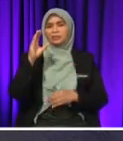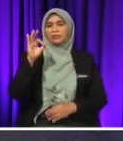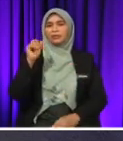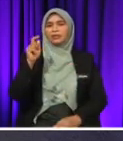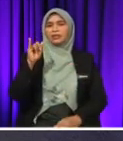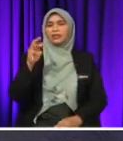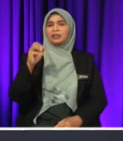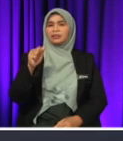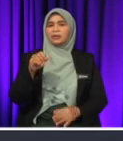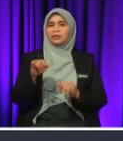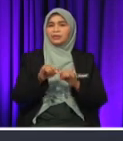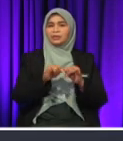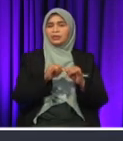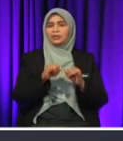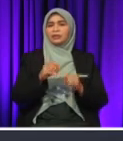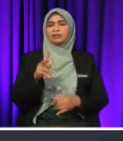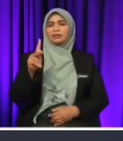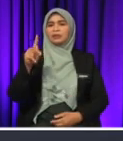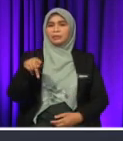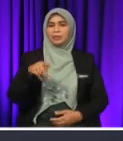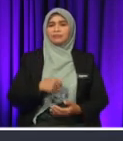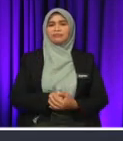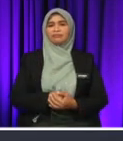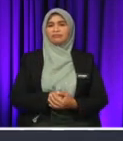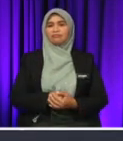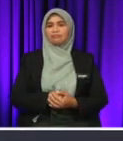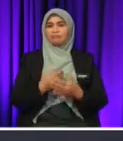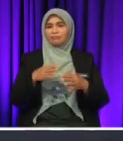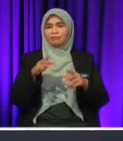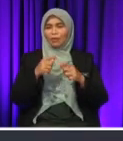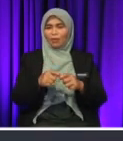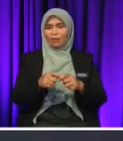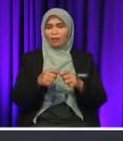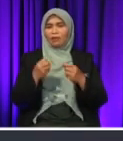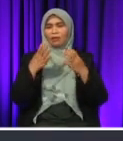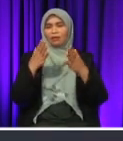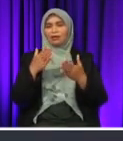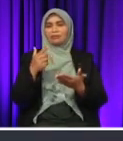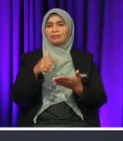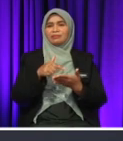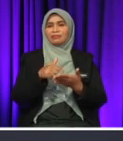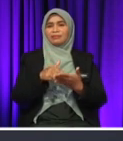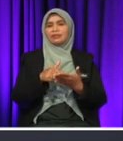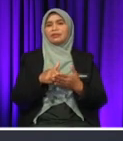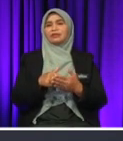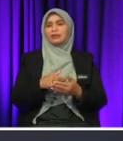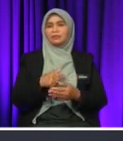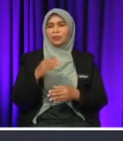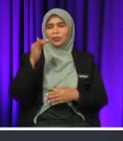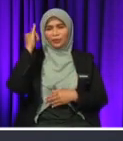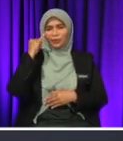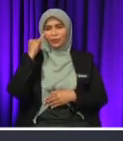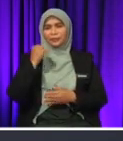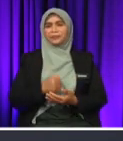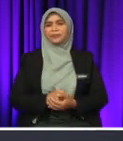kesusastraan Melayu komunikatif sudah tentulah banyak sekali kan ilmu-ilmu dan juga maklum Mak yang akan di